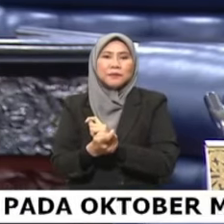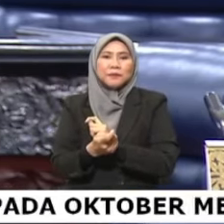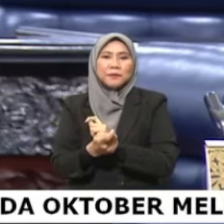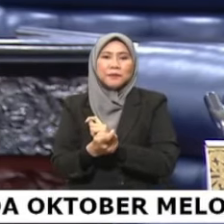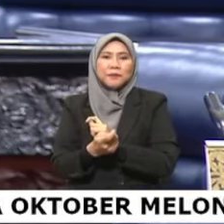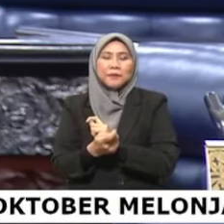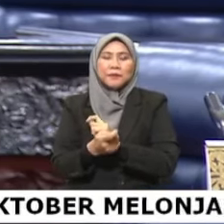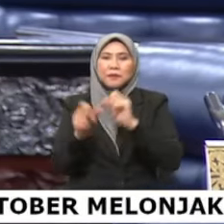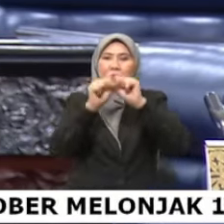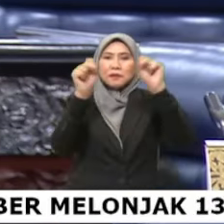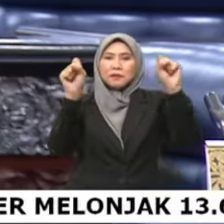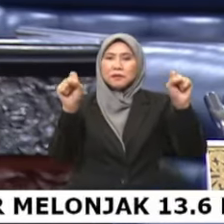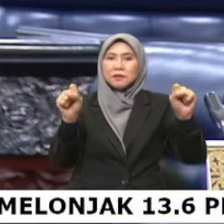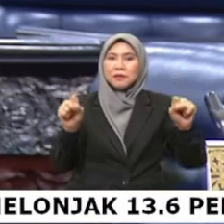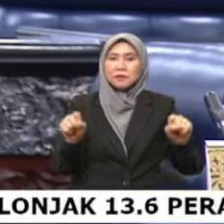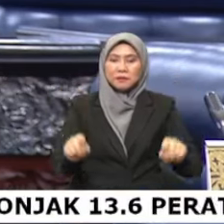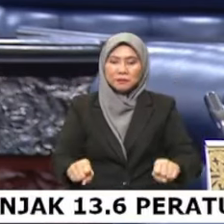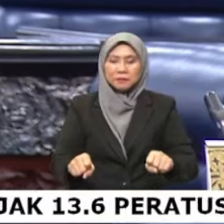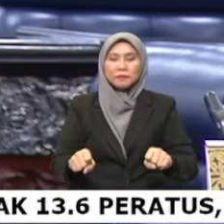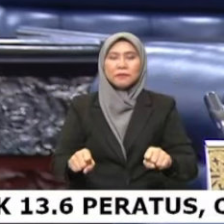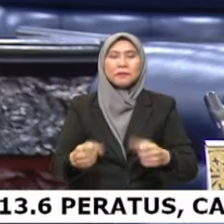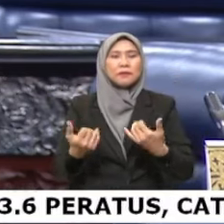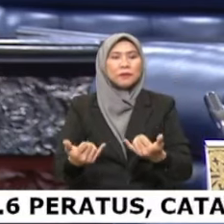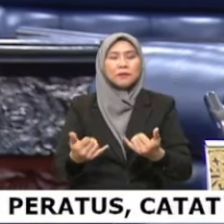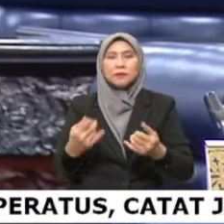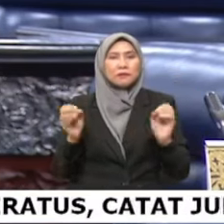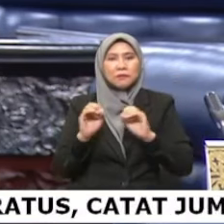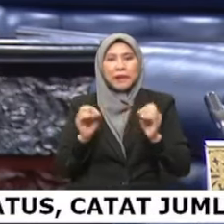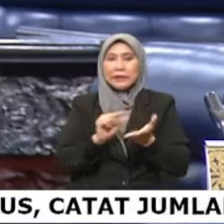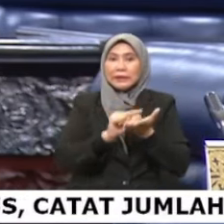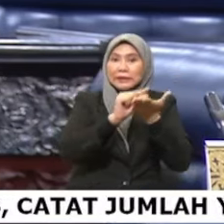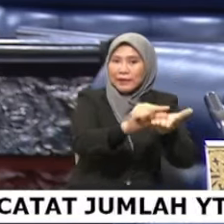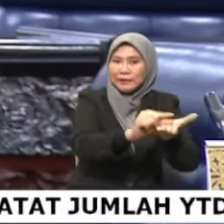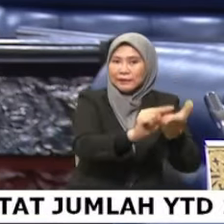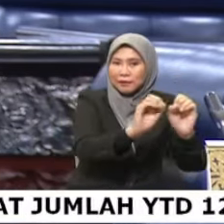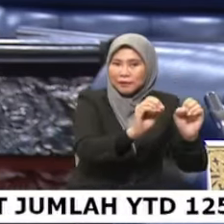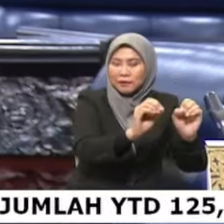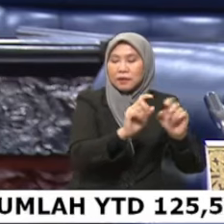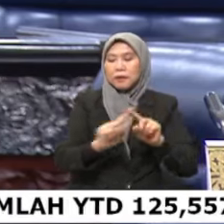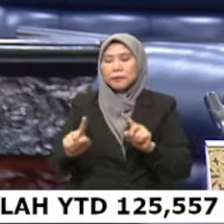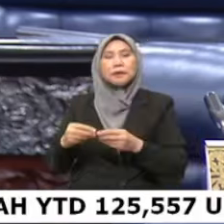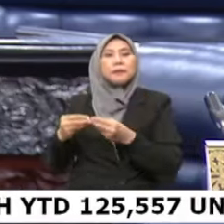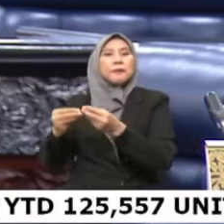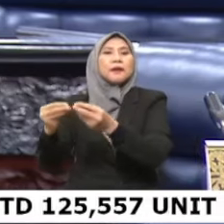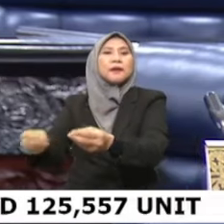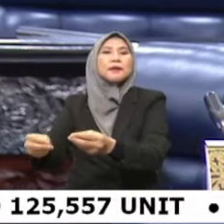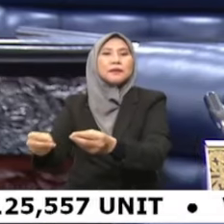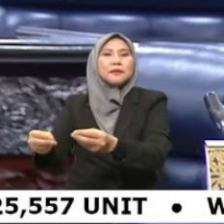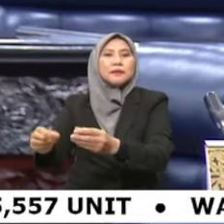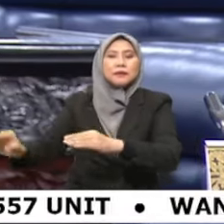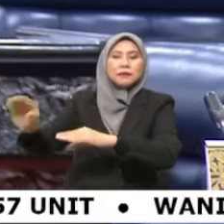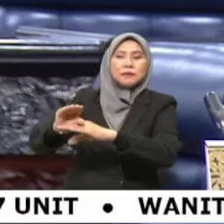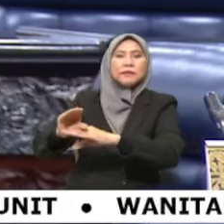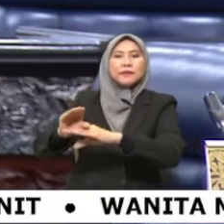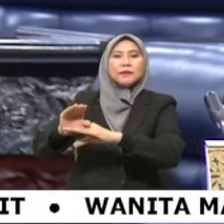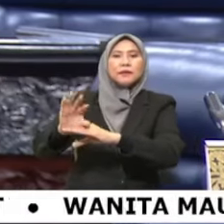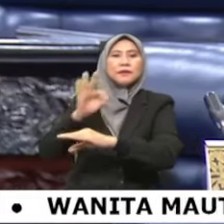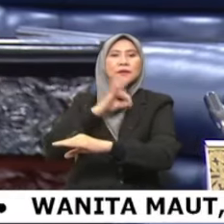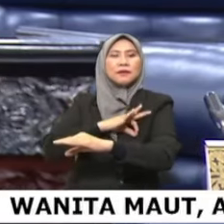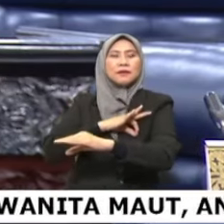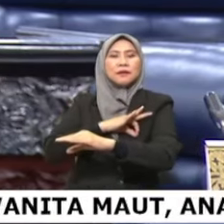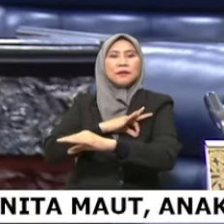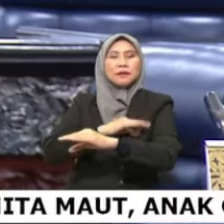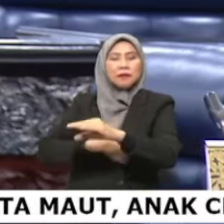ke sistem di mana kita tidak bagi grant tetapi kita bagi subsidi faedah